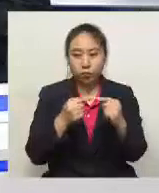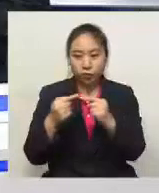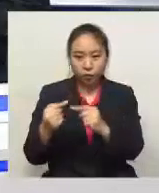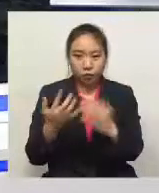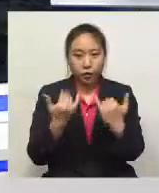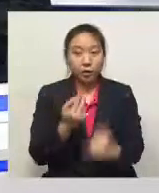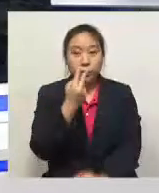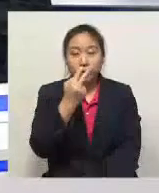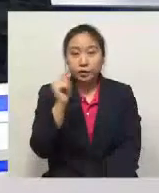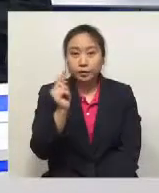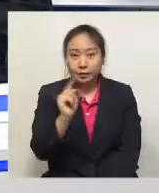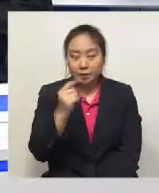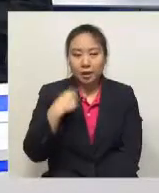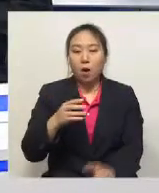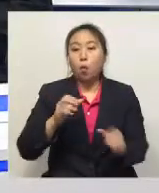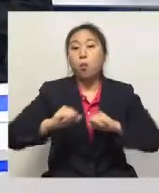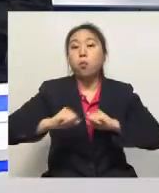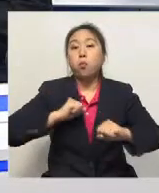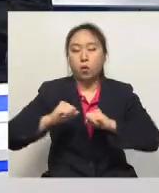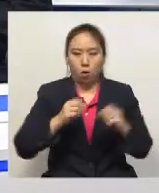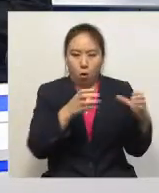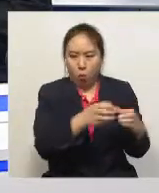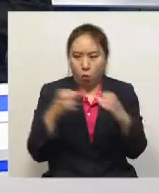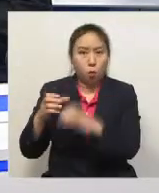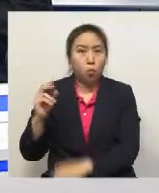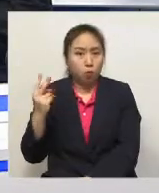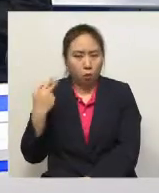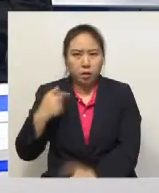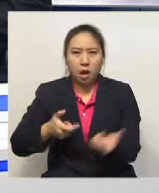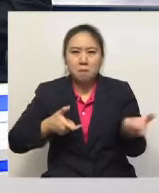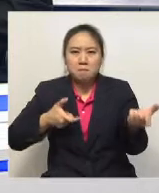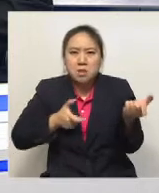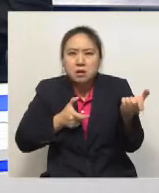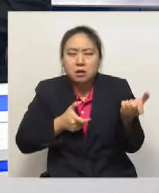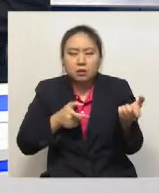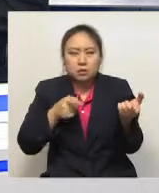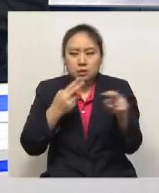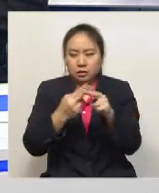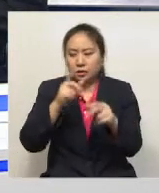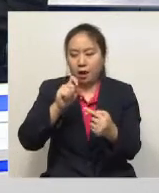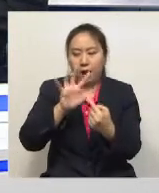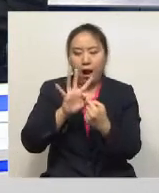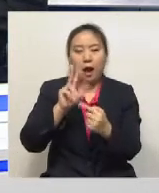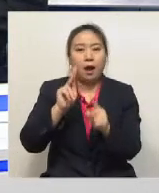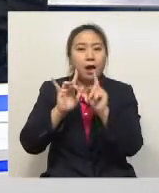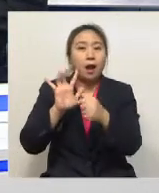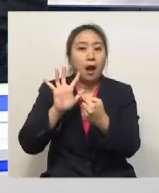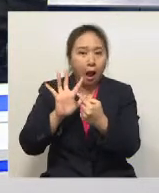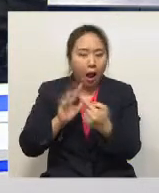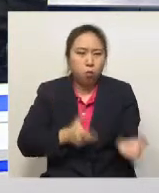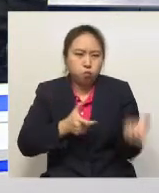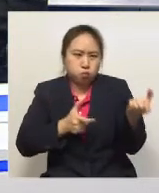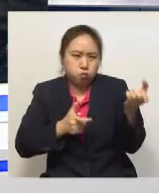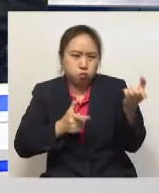มากันที่ความคืบหน้าคดีเหตุวัยรุ่น2กลุ่มใช้อาวุธปืนสงครามเรียกว่าเป็นอาก้านะคะเพราะว่ามีกระสุนตก